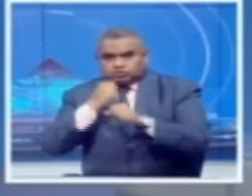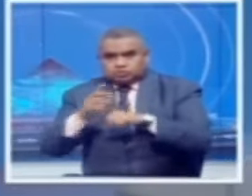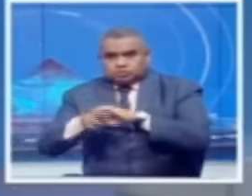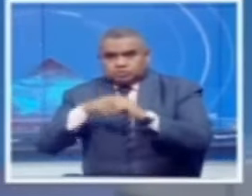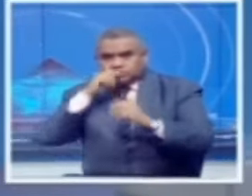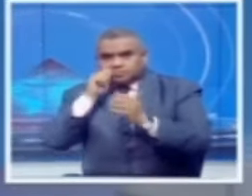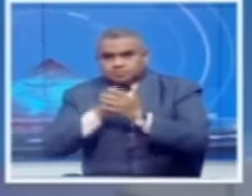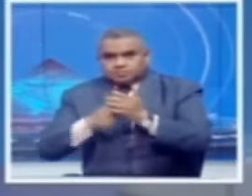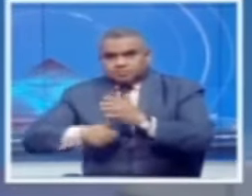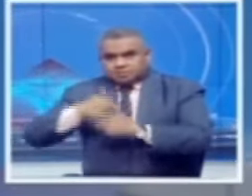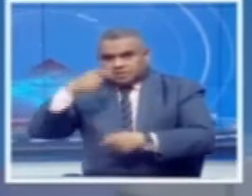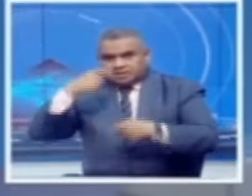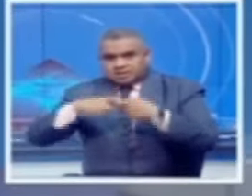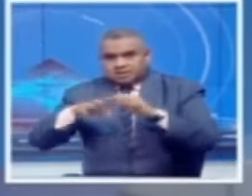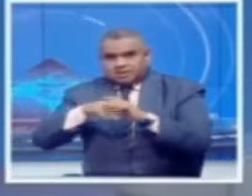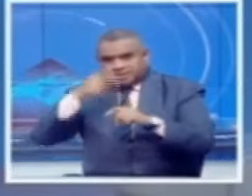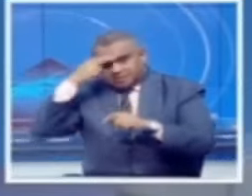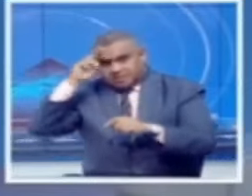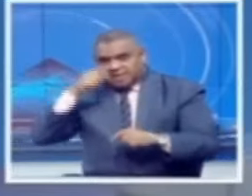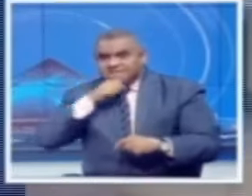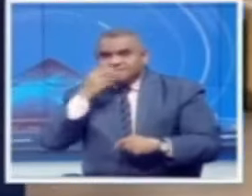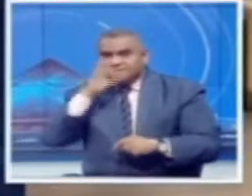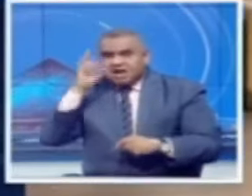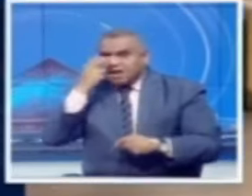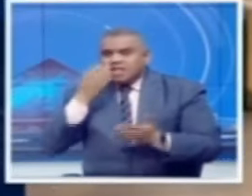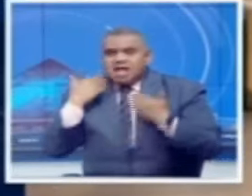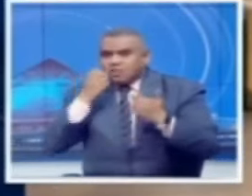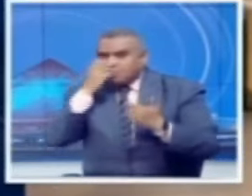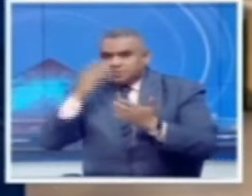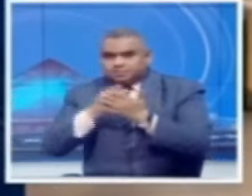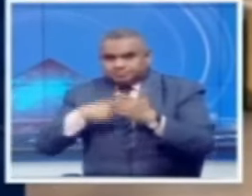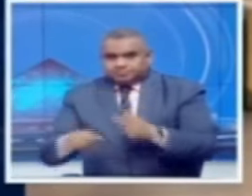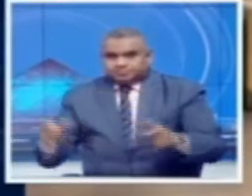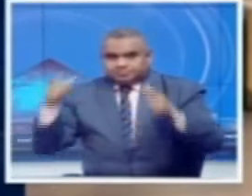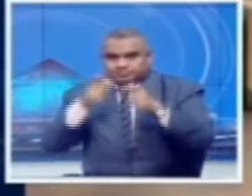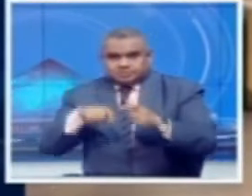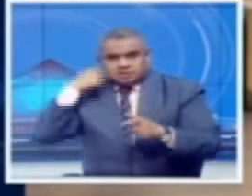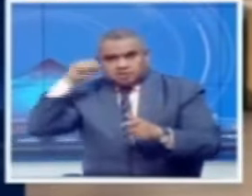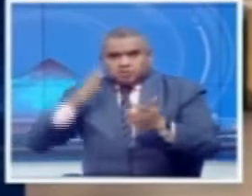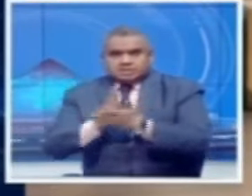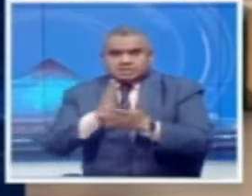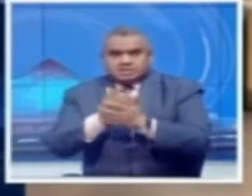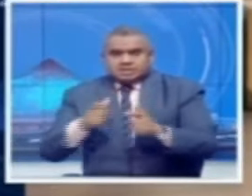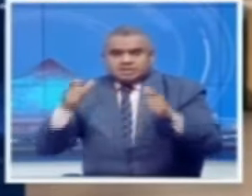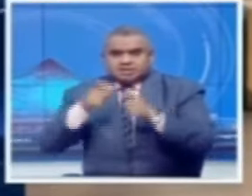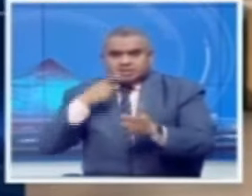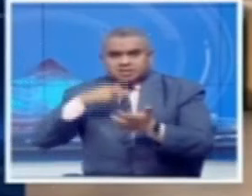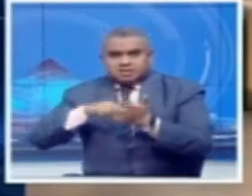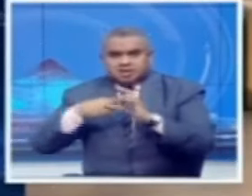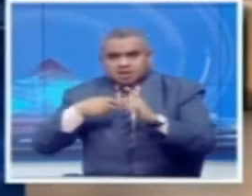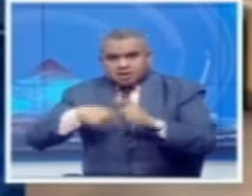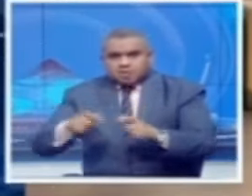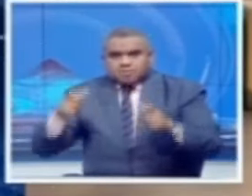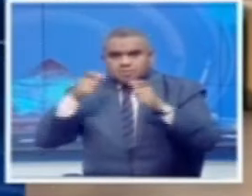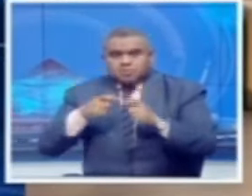على التنفيذ الفعال لاتفاقية باريس للمناخ. جاء ذلك خلال مشاركة وزير الخارجية في جلسة الطريق إلى